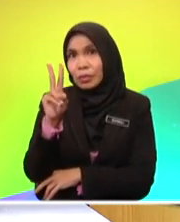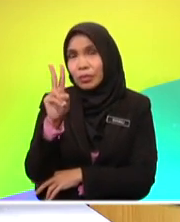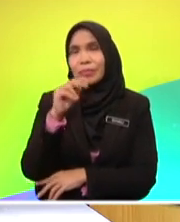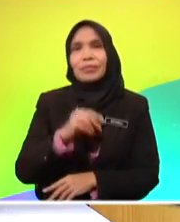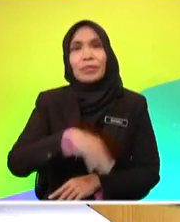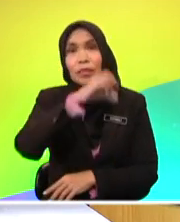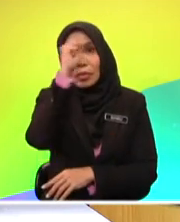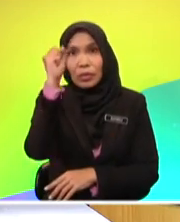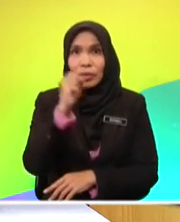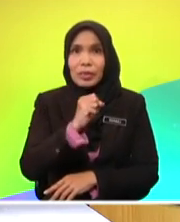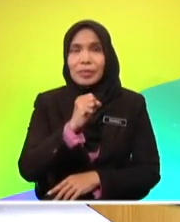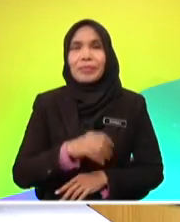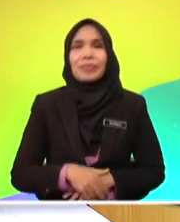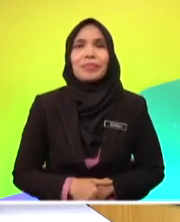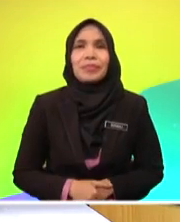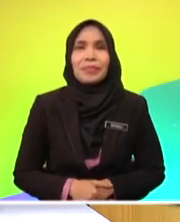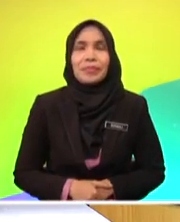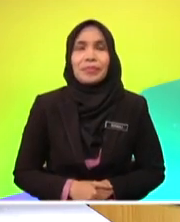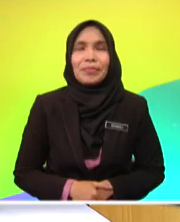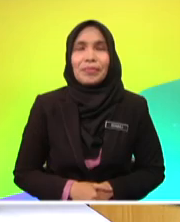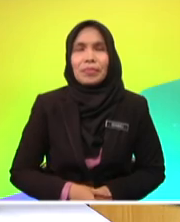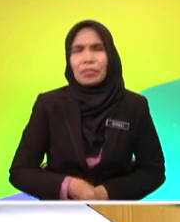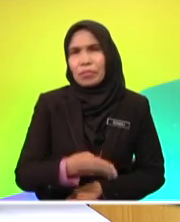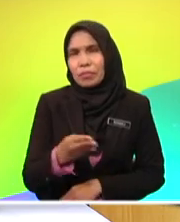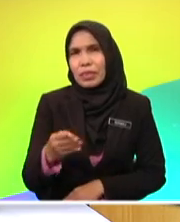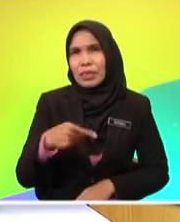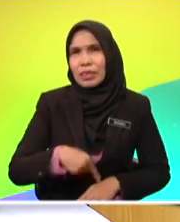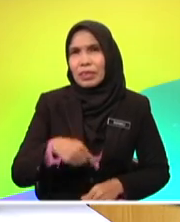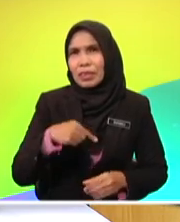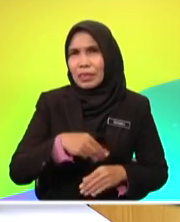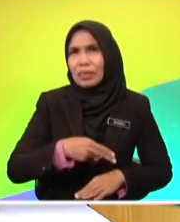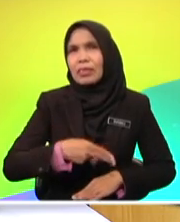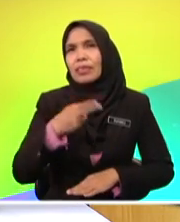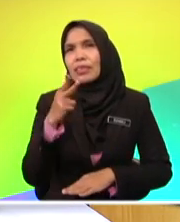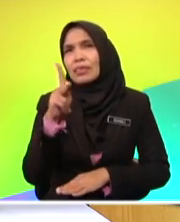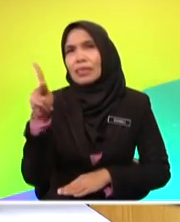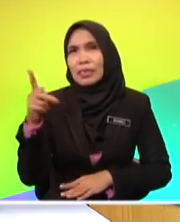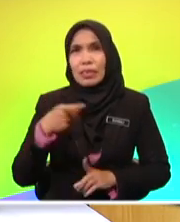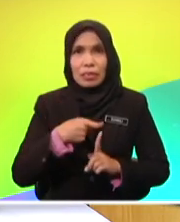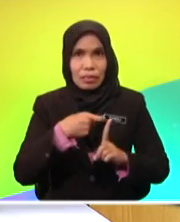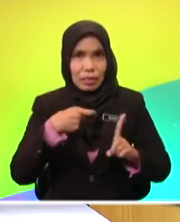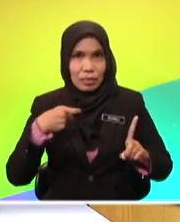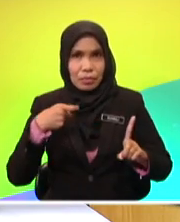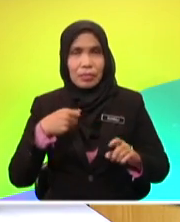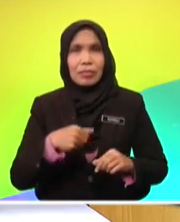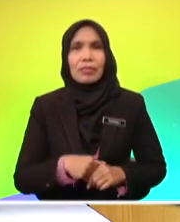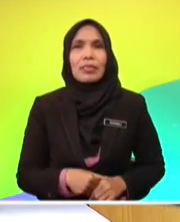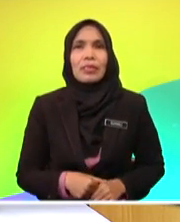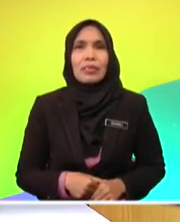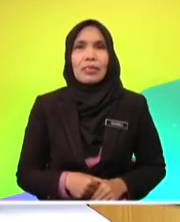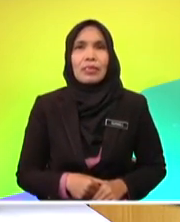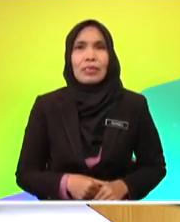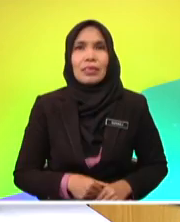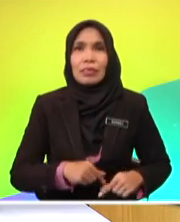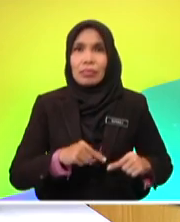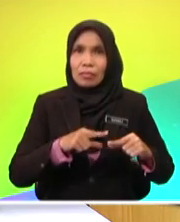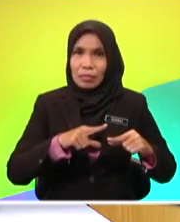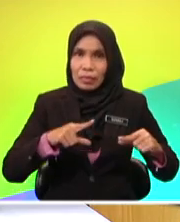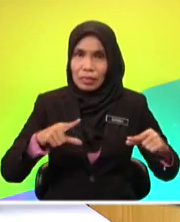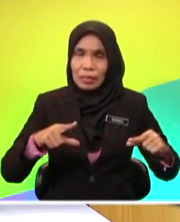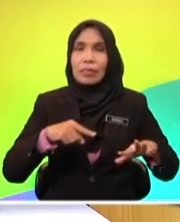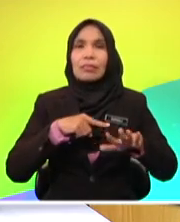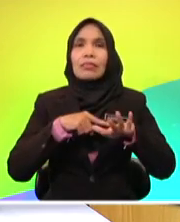soalannya. Benda ini dihasilkan daripada lidi daun